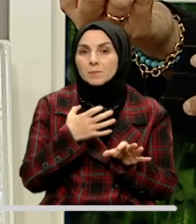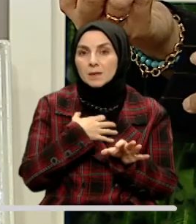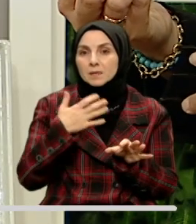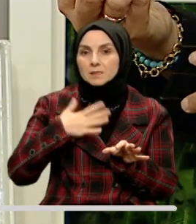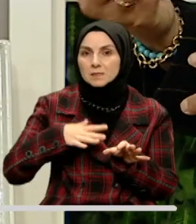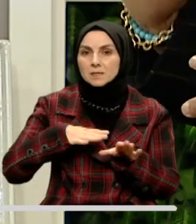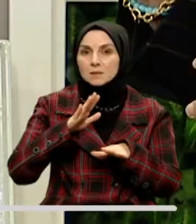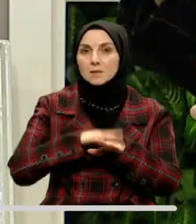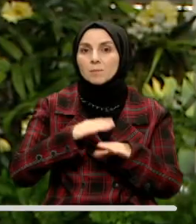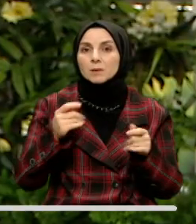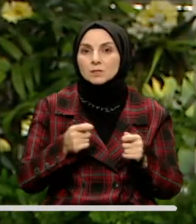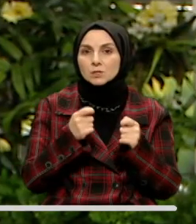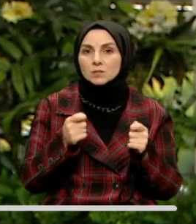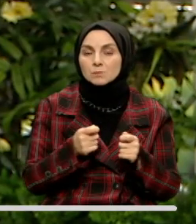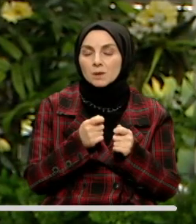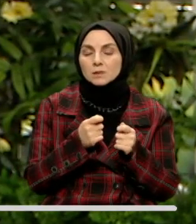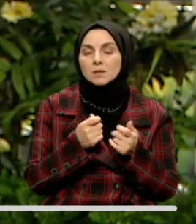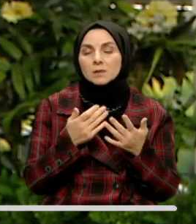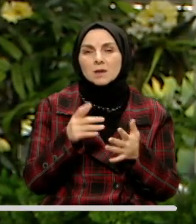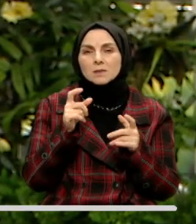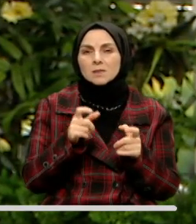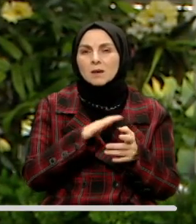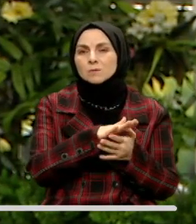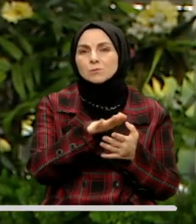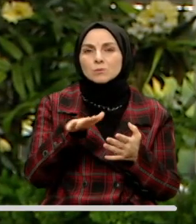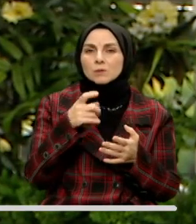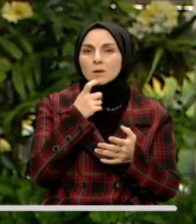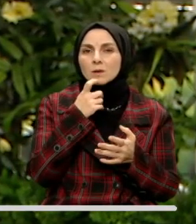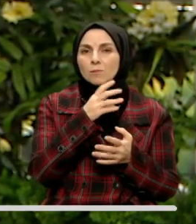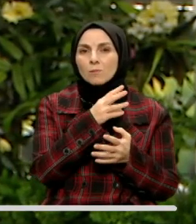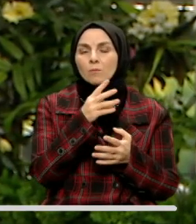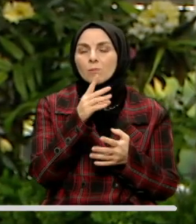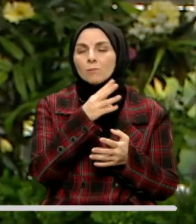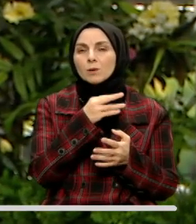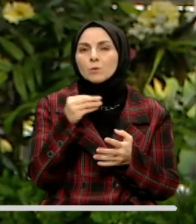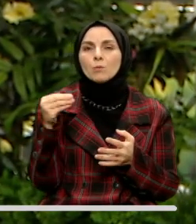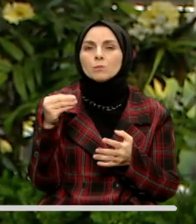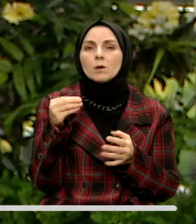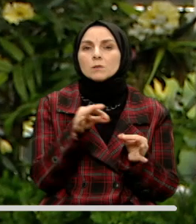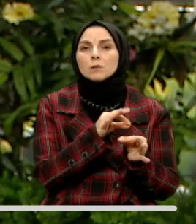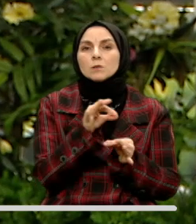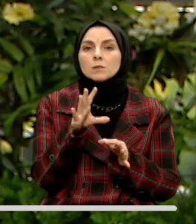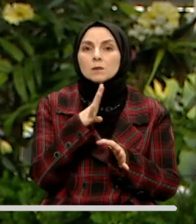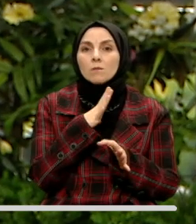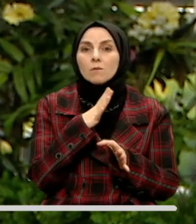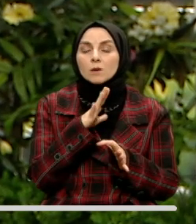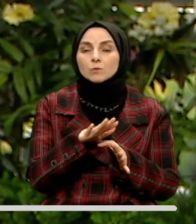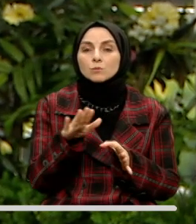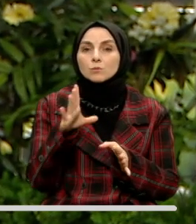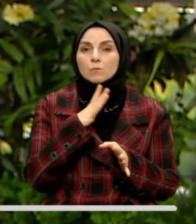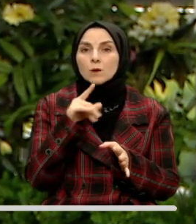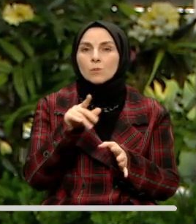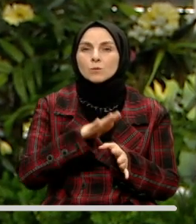paylaşarak. Yani yeryüzünde milyonlarca insan var. Siz eş olarak o kişiyi seçiyorsunuz. Milyonlarca çocuk var. O çocuk